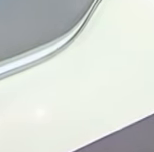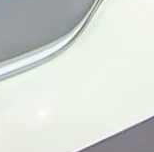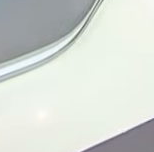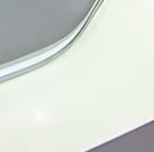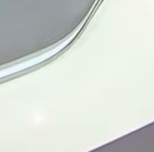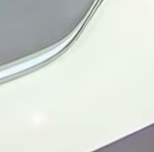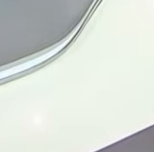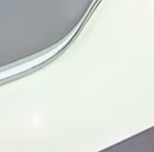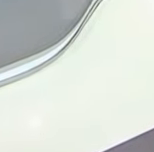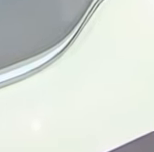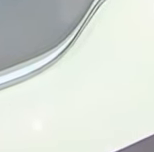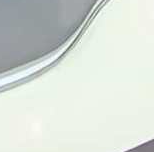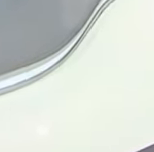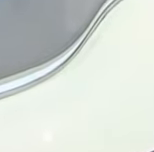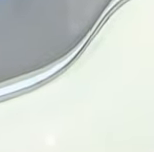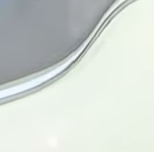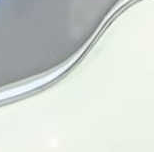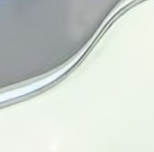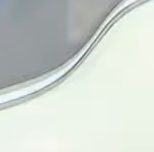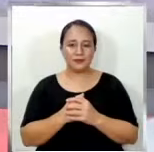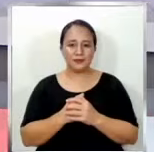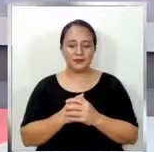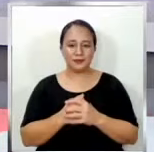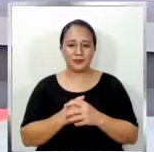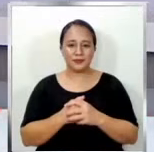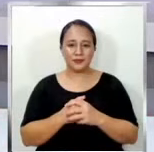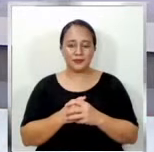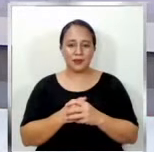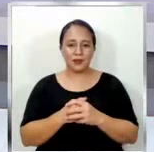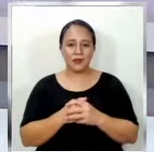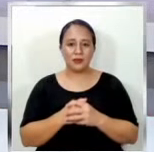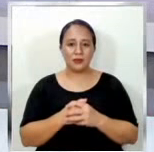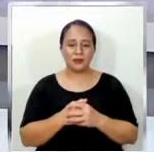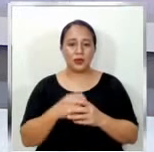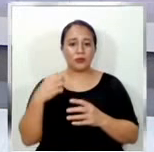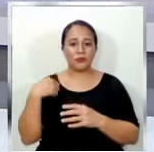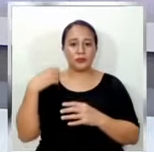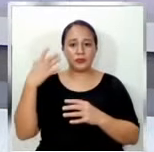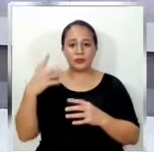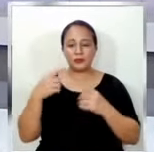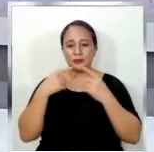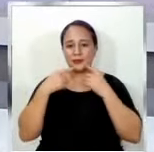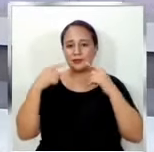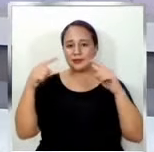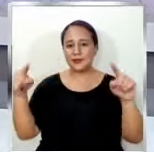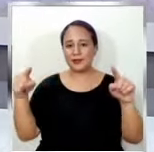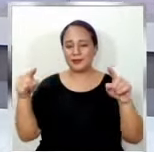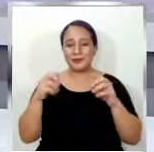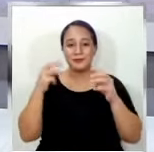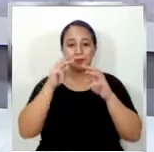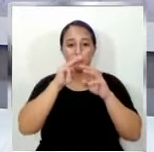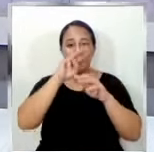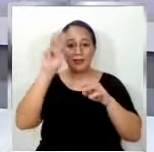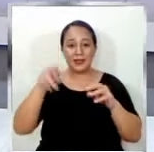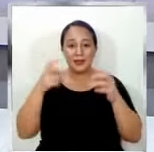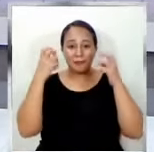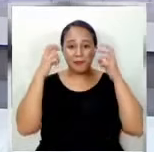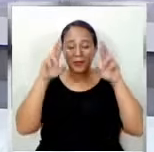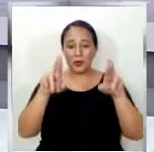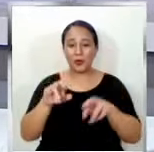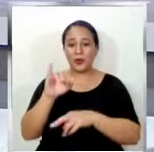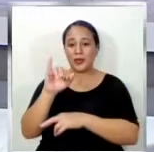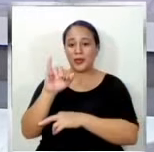Magandang gabi po, Luzon, Visayas at Mindanao. Opisyal nang inihayag ni Manila Mayor Isko Moreno ang kanyang